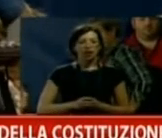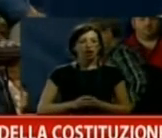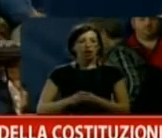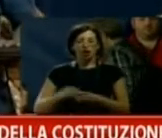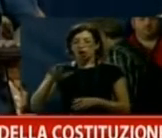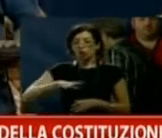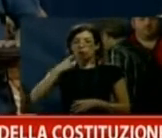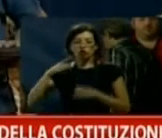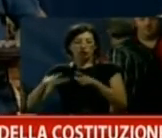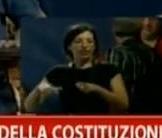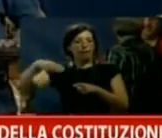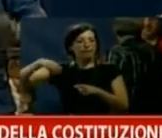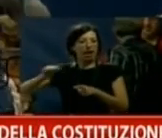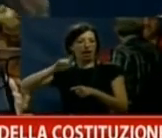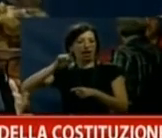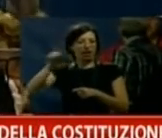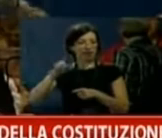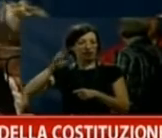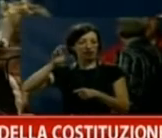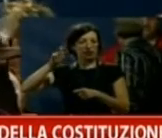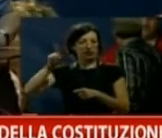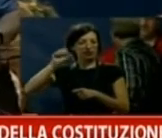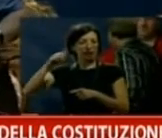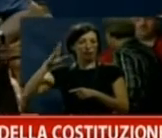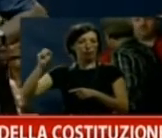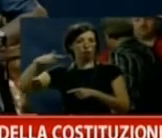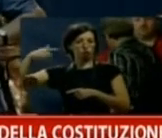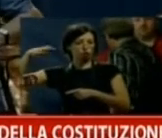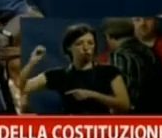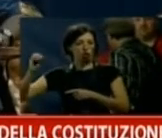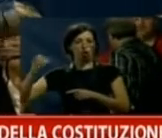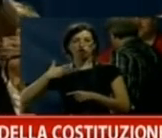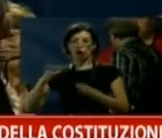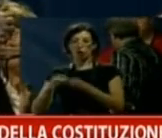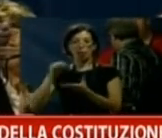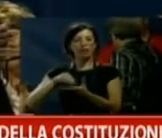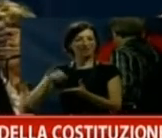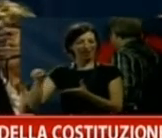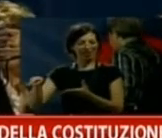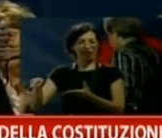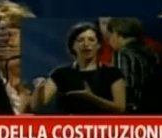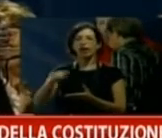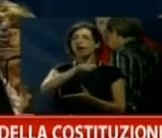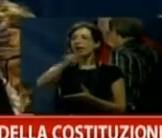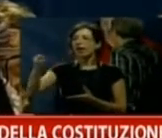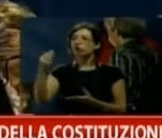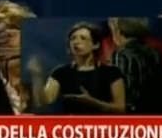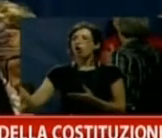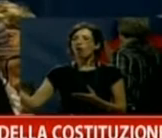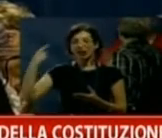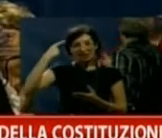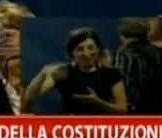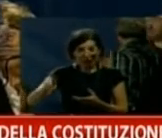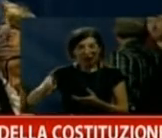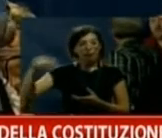quanti tra i più giovani sanno a chi si riferiva quel nome e quale fosse il senso di